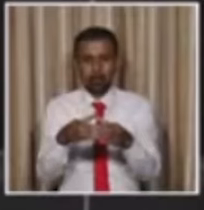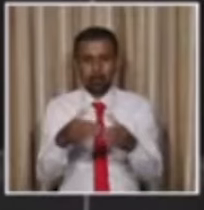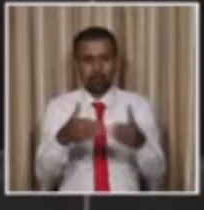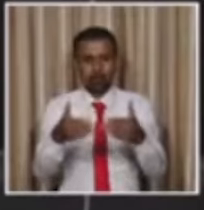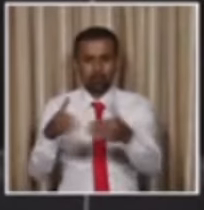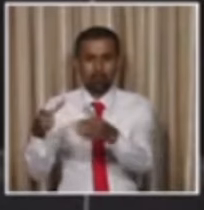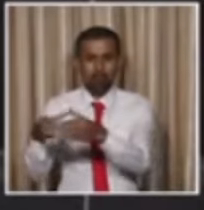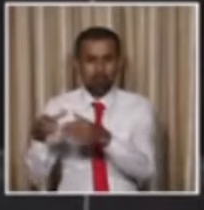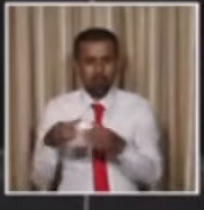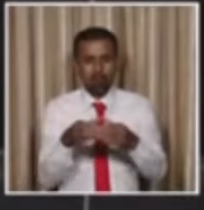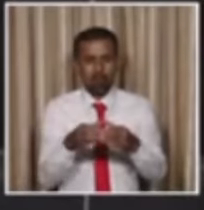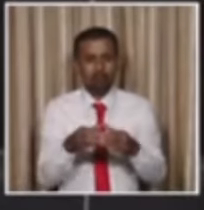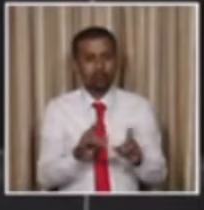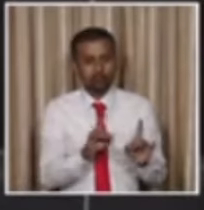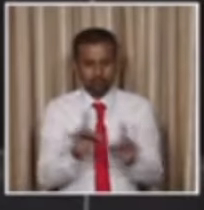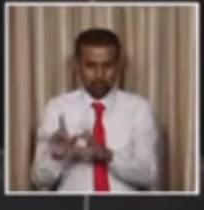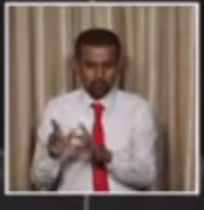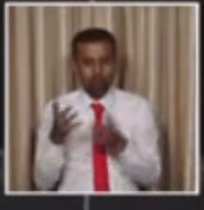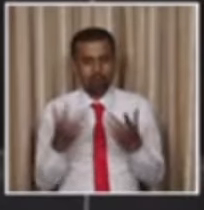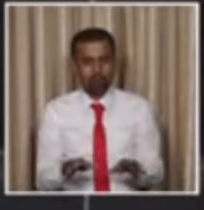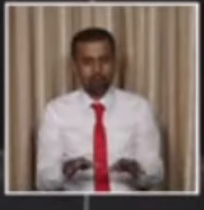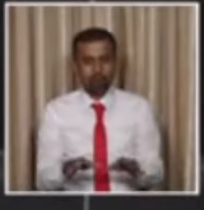කොටස් වෙනුවෙන් අනුගමනය කර තිබෙන බව